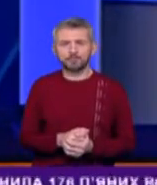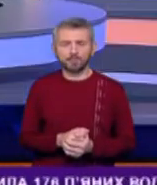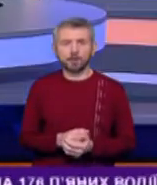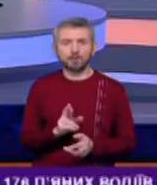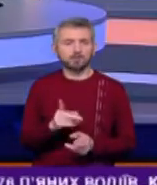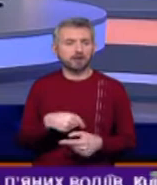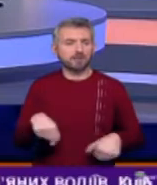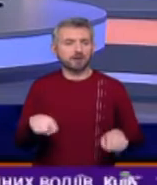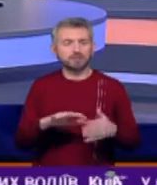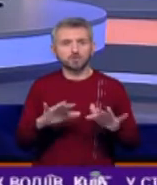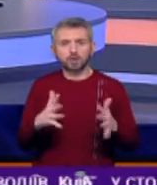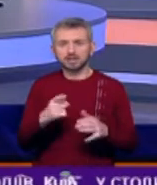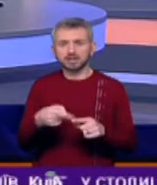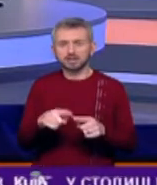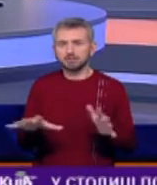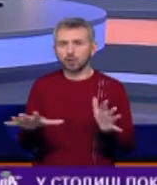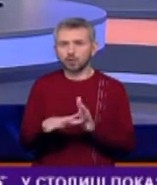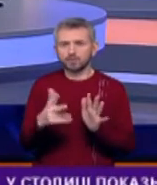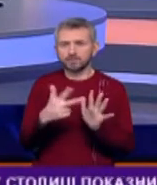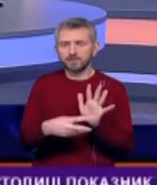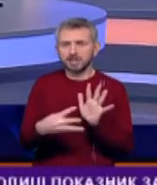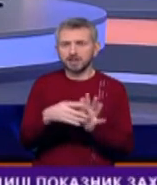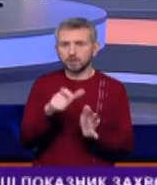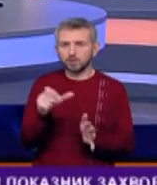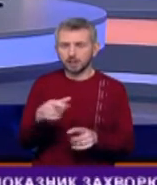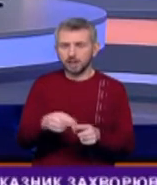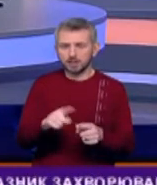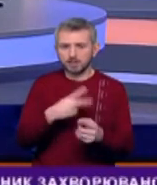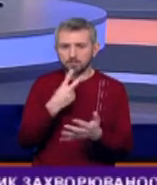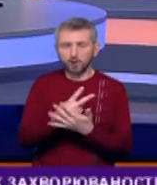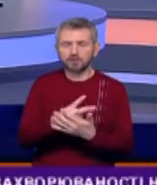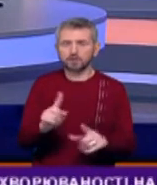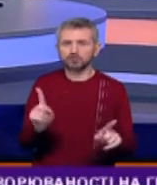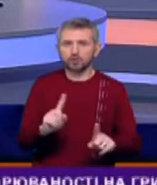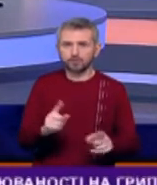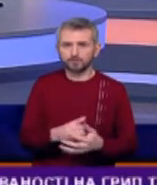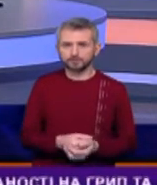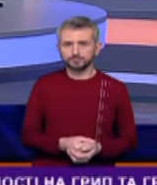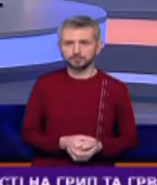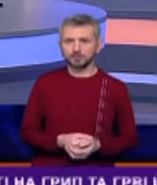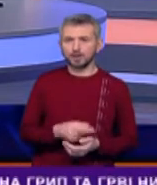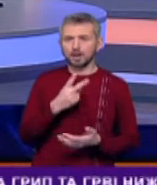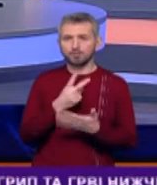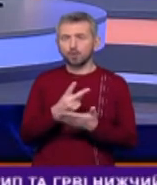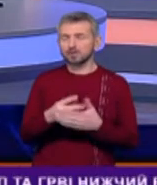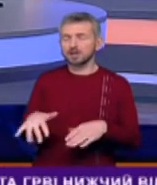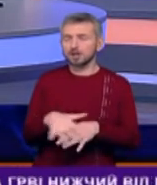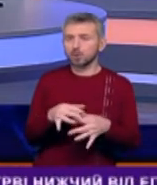вам ситуація, до речі, от, з цим рекордом 89 людей? Це показник чого? Показник